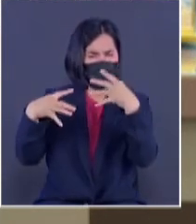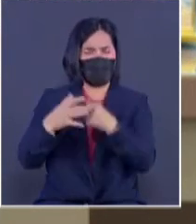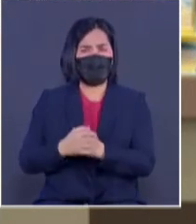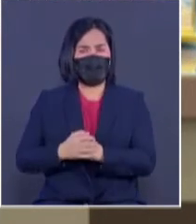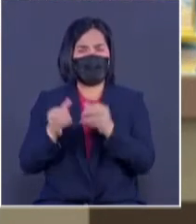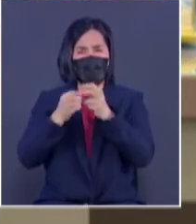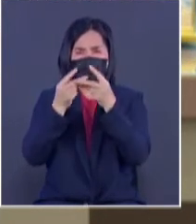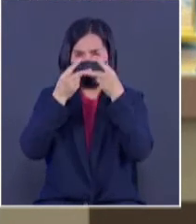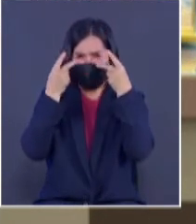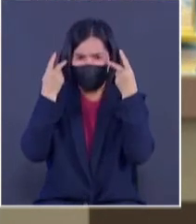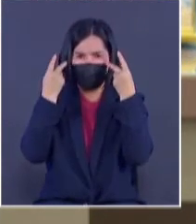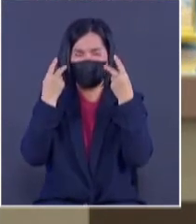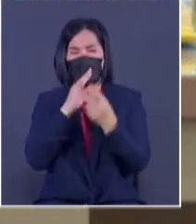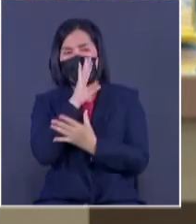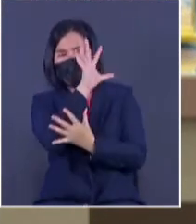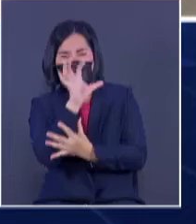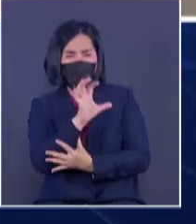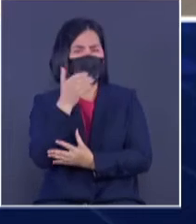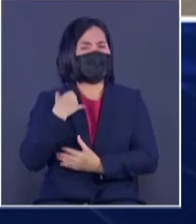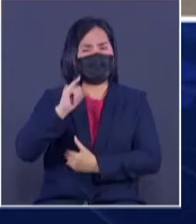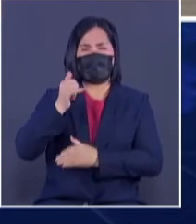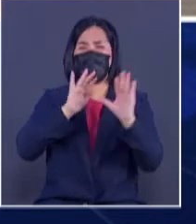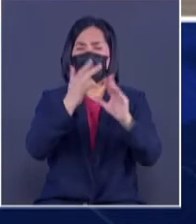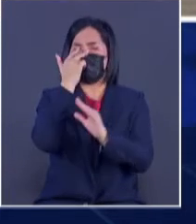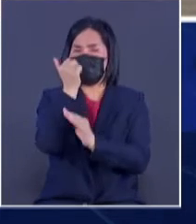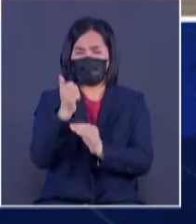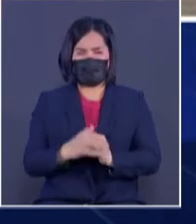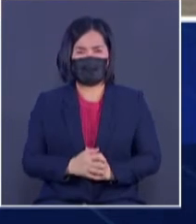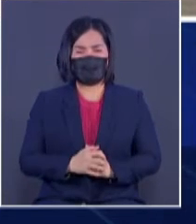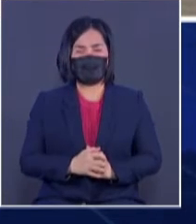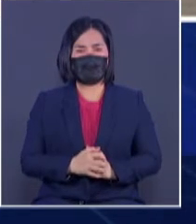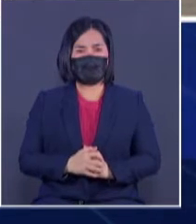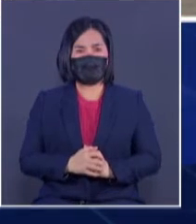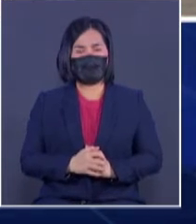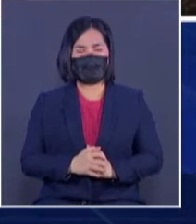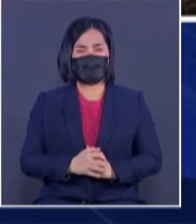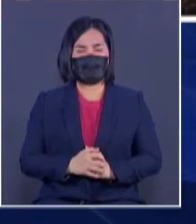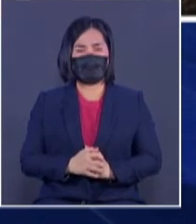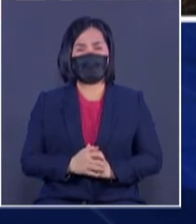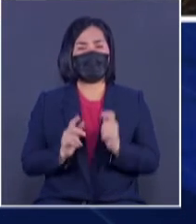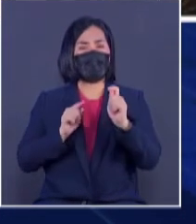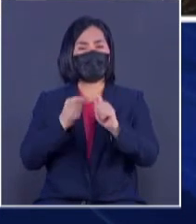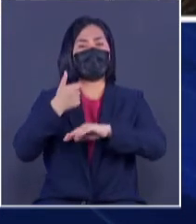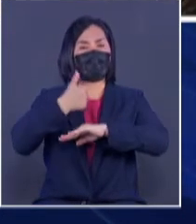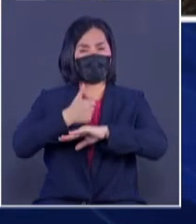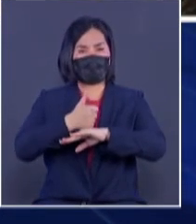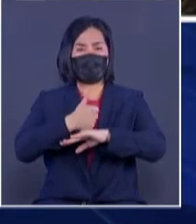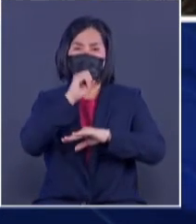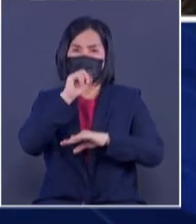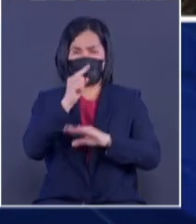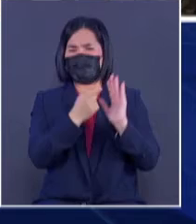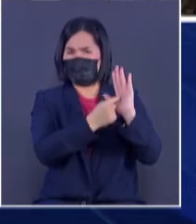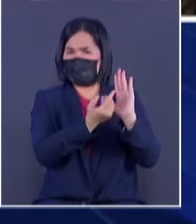จจะมีกลุ่มมิจฉาชีพแฝงเข้ามาประชาสัมพันธ์ ในอำเภอเชียงดาวบอกด้วยนะคะว่ากรณีนี้ขอให้เป็นอุทาหรณ์ใน